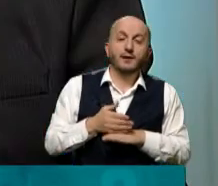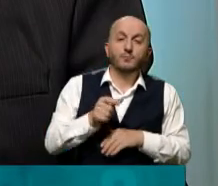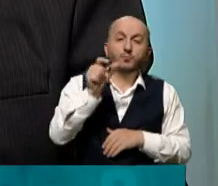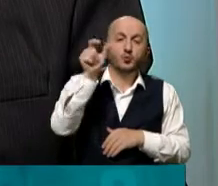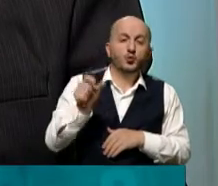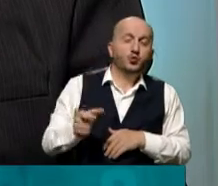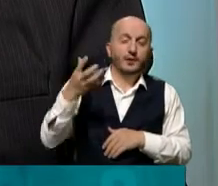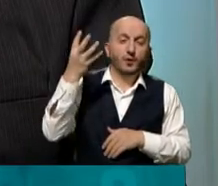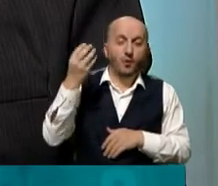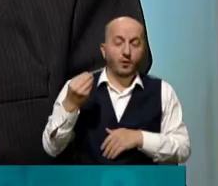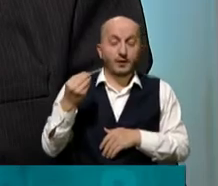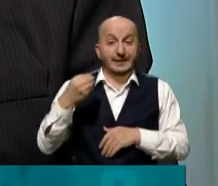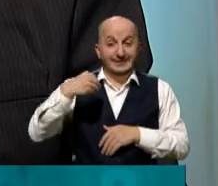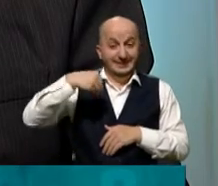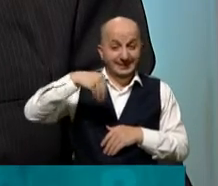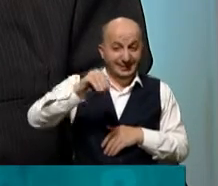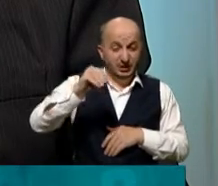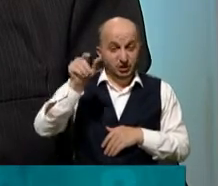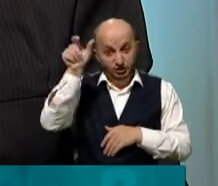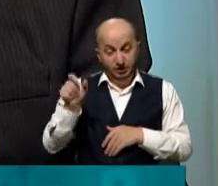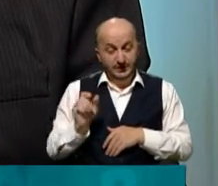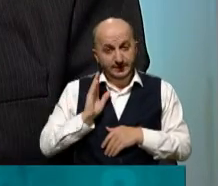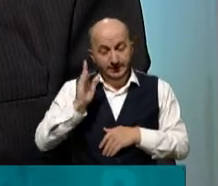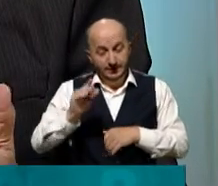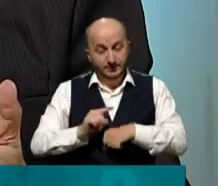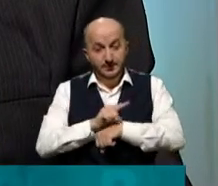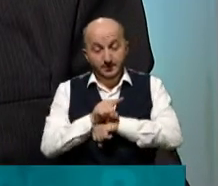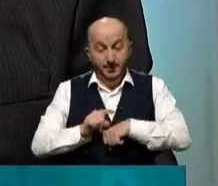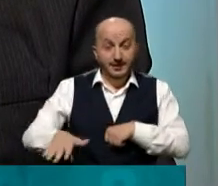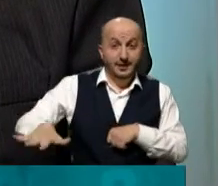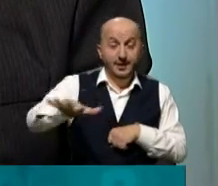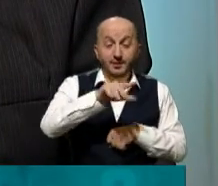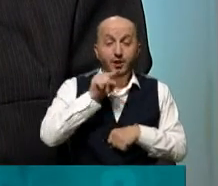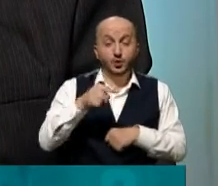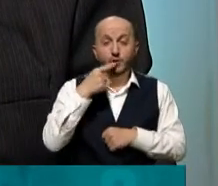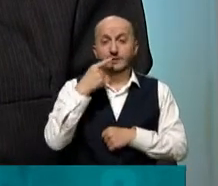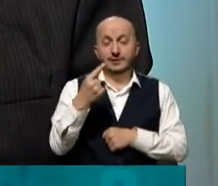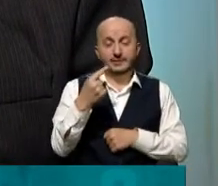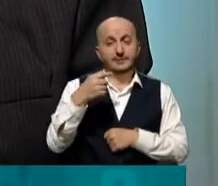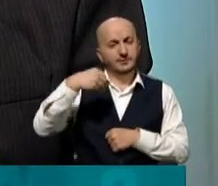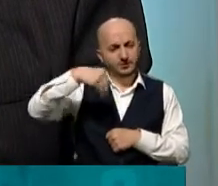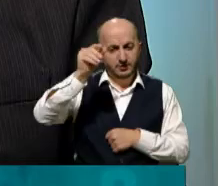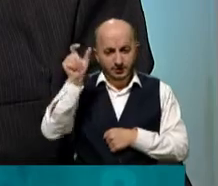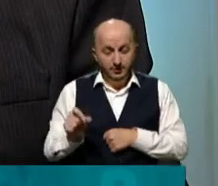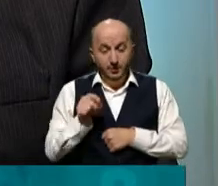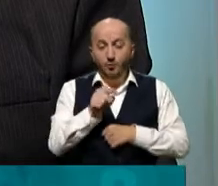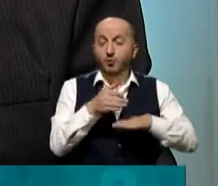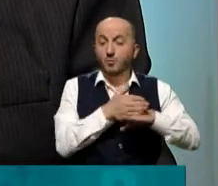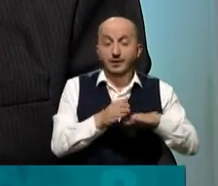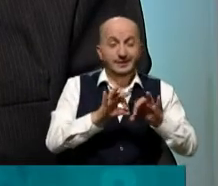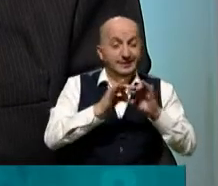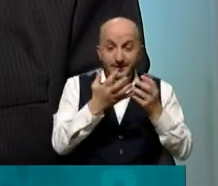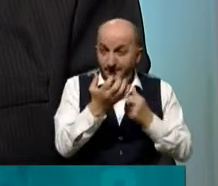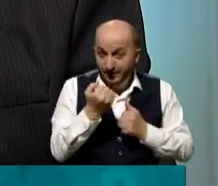olarak satıcıya gittiğimiz zaman genelde şöyle denir. Satıcı, bu malı nasıl